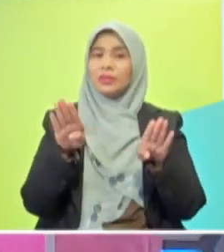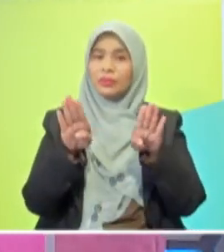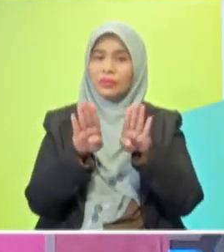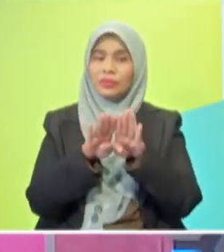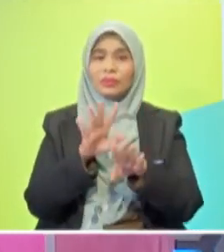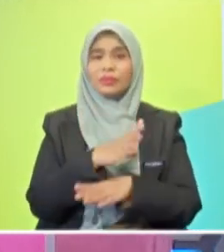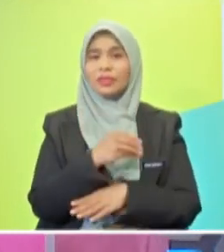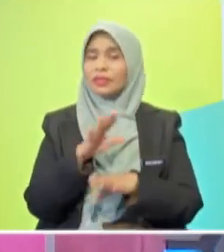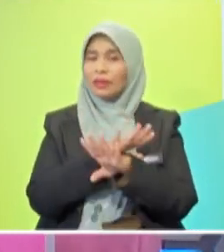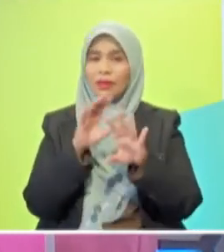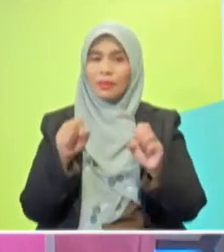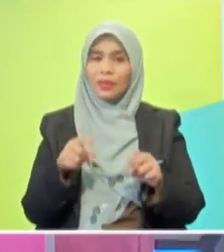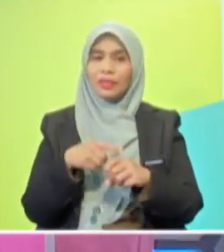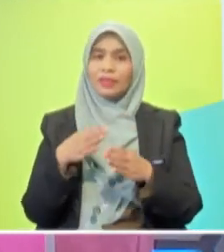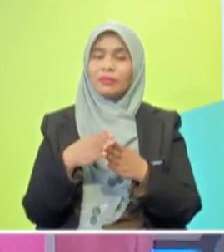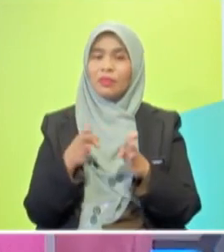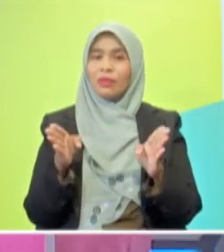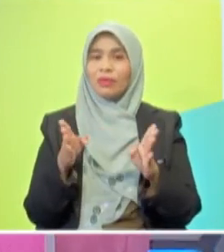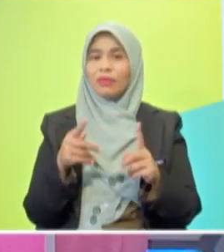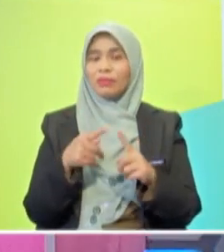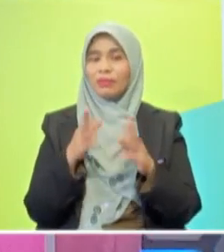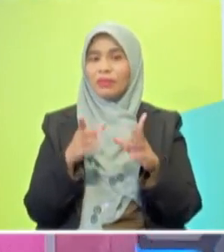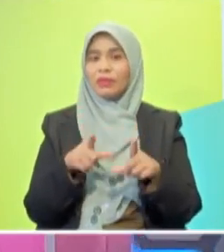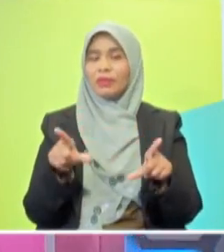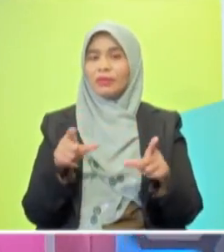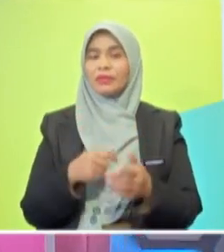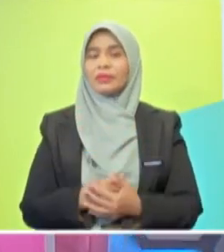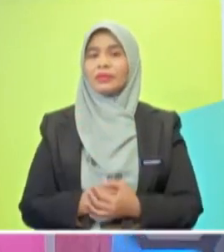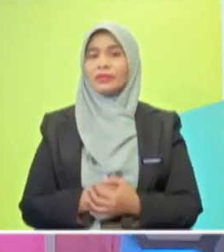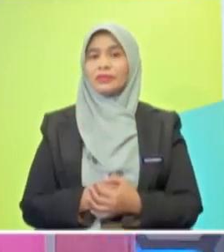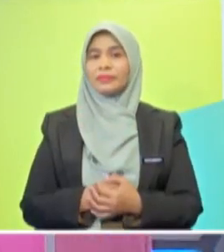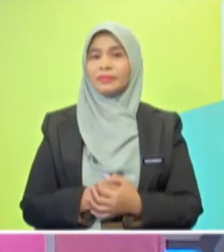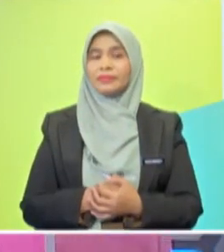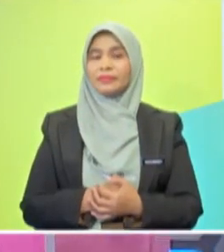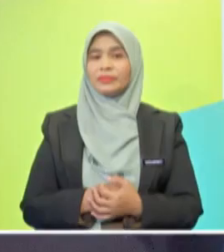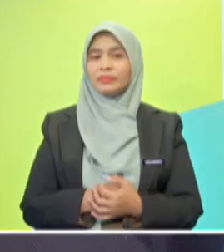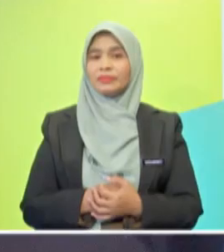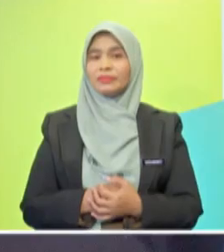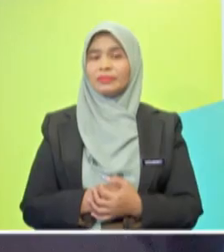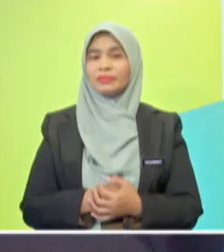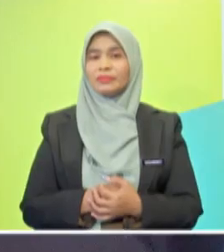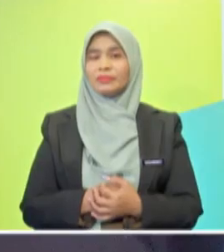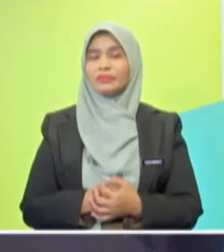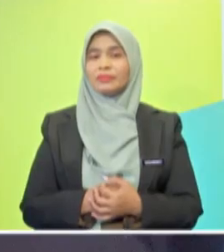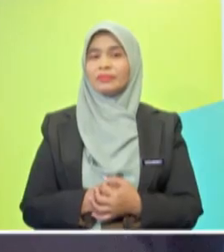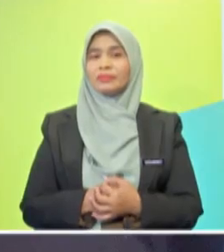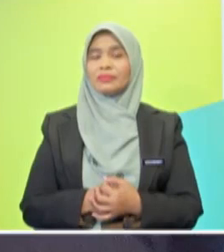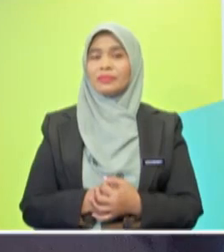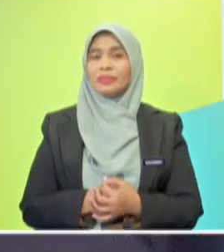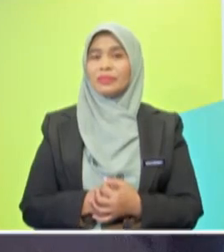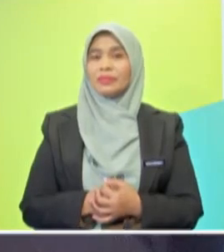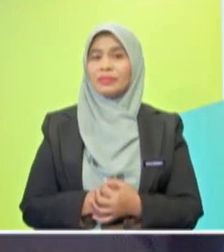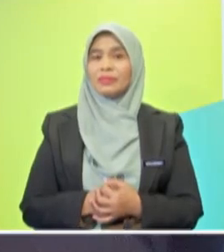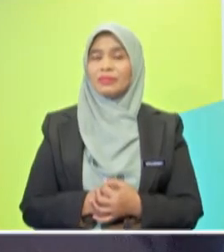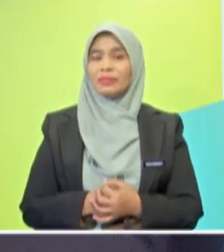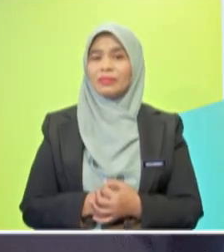tidak boleh didedahkan. Itu. Okey, tahniah ya, Fawaz. Berapa ganjaran yang boleh beri kepada murid kita, Ustazah?